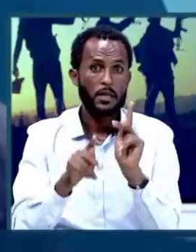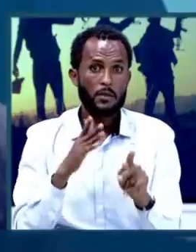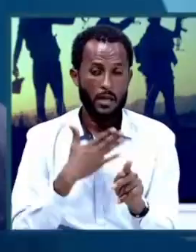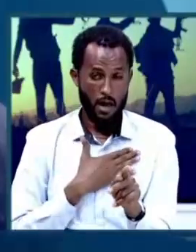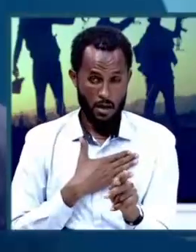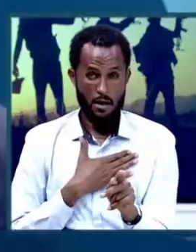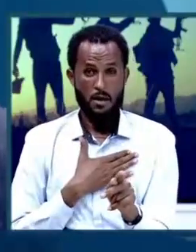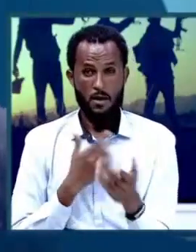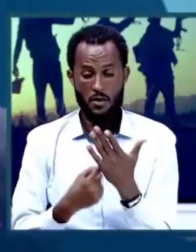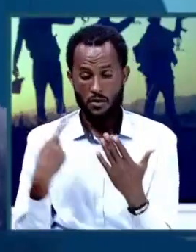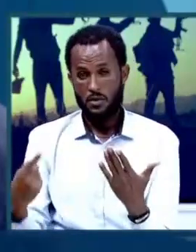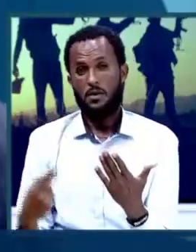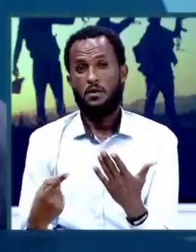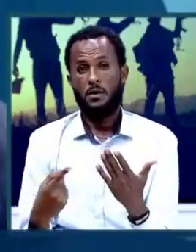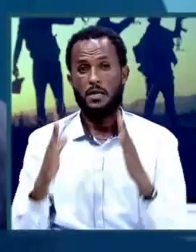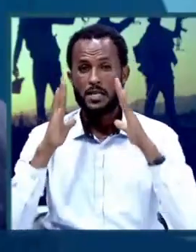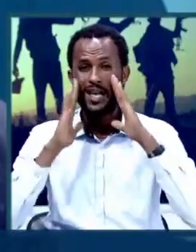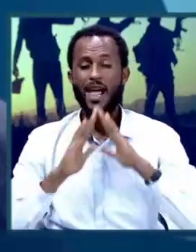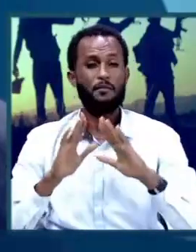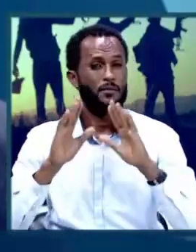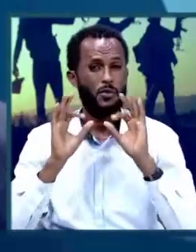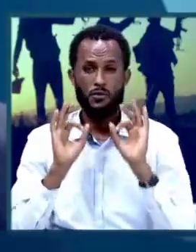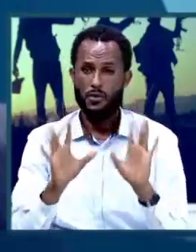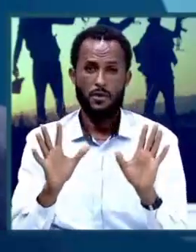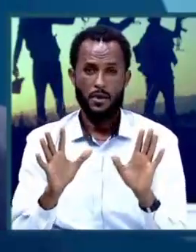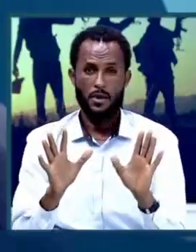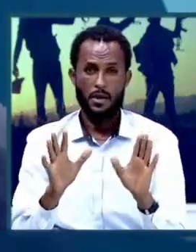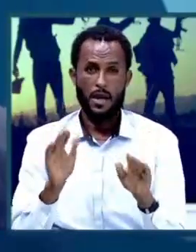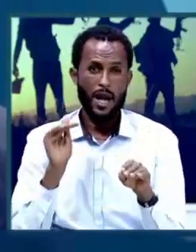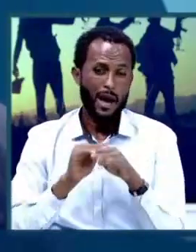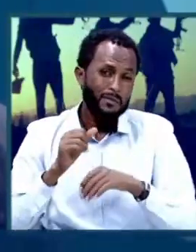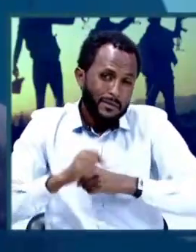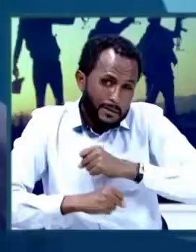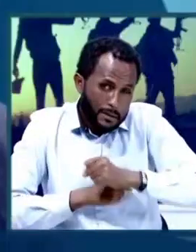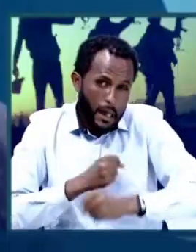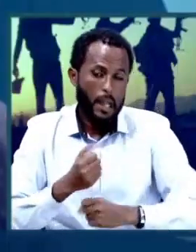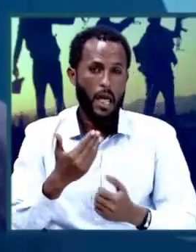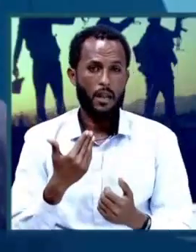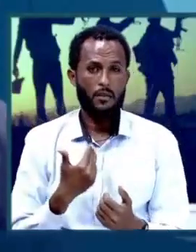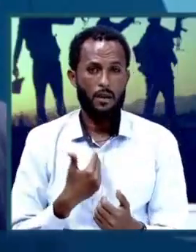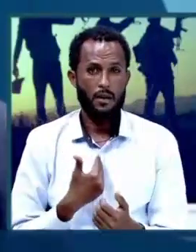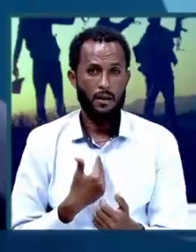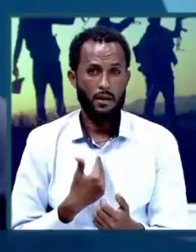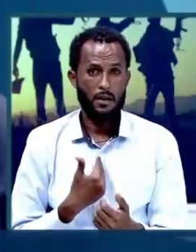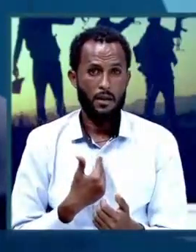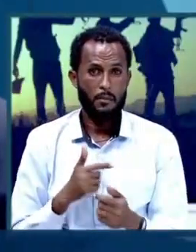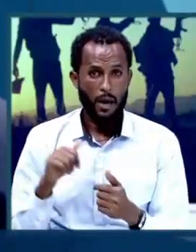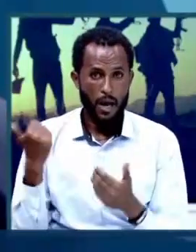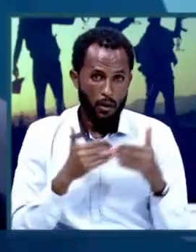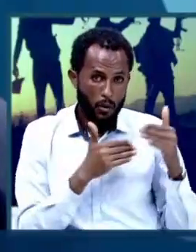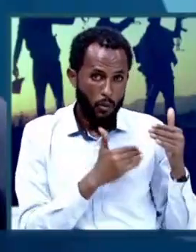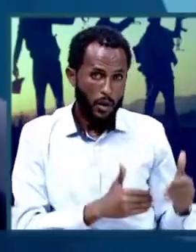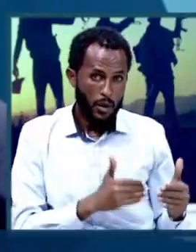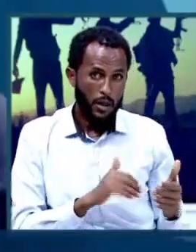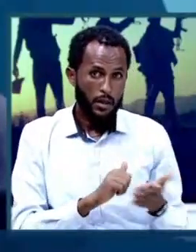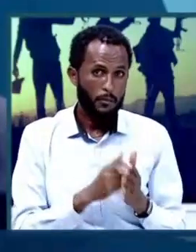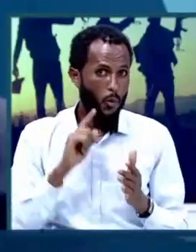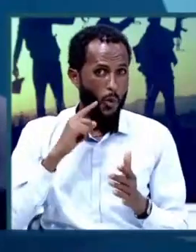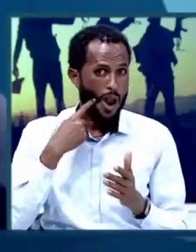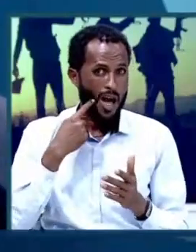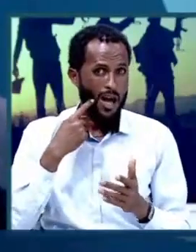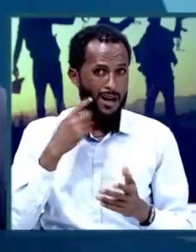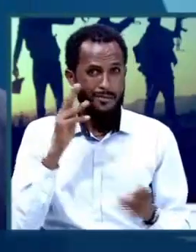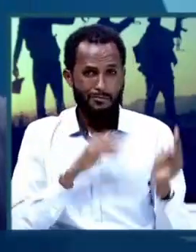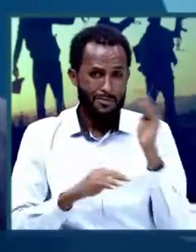እዚ ሰላም ስኢኑ ኣብ ስቃይ እናነበረ ሓደ ጎኒ ድማ ዋላ ስቃይ ሃልዎ